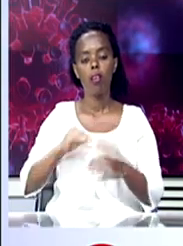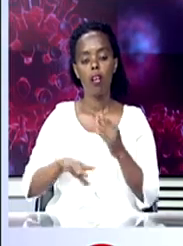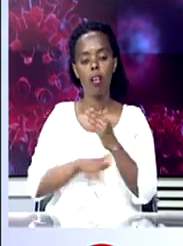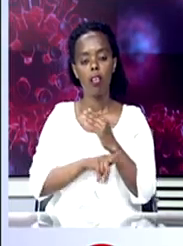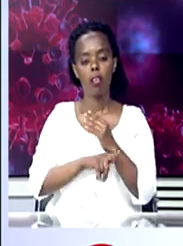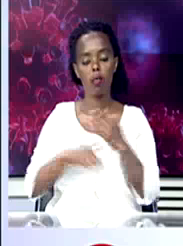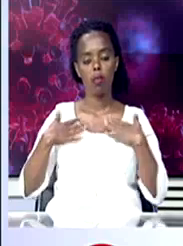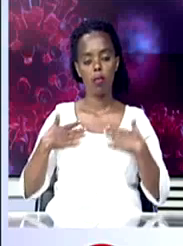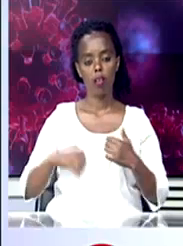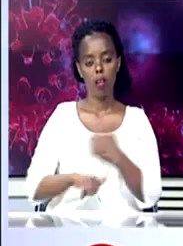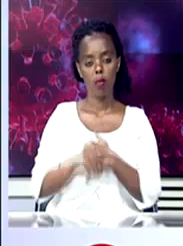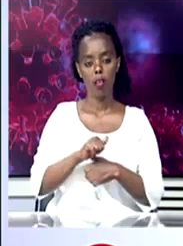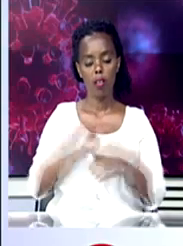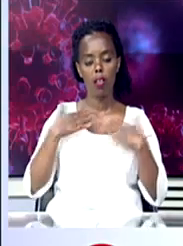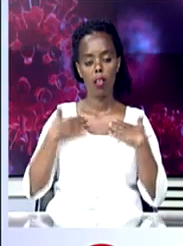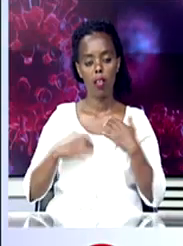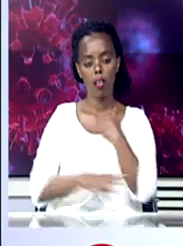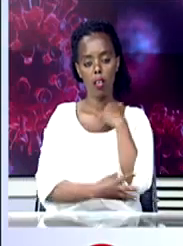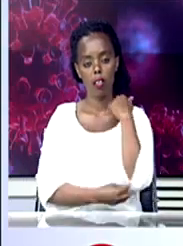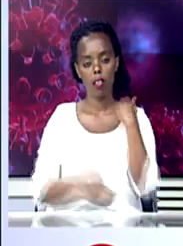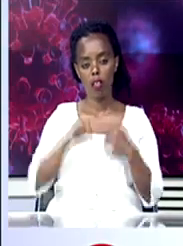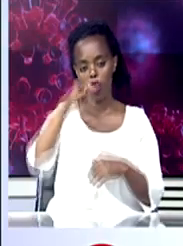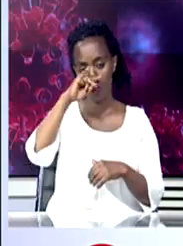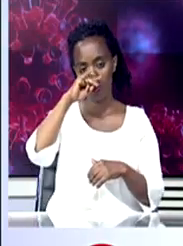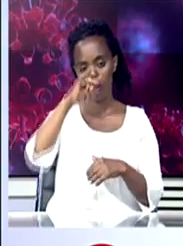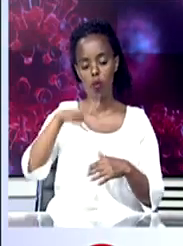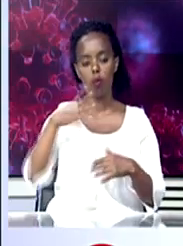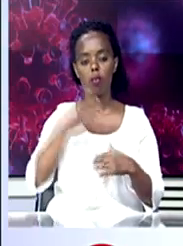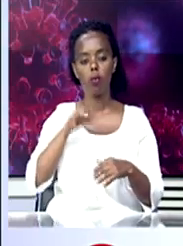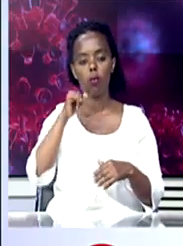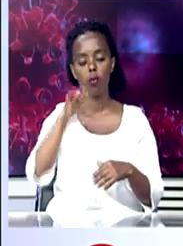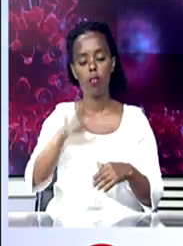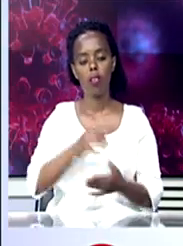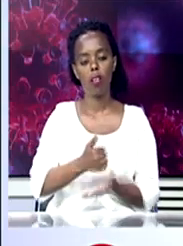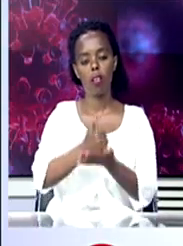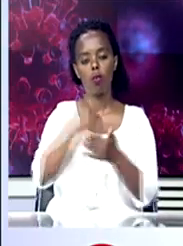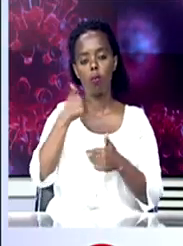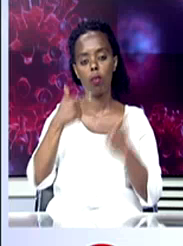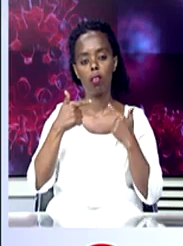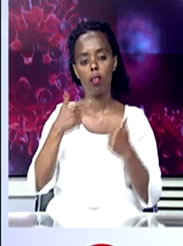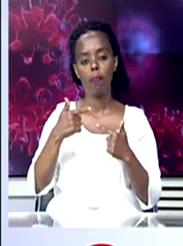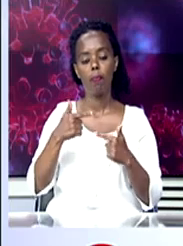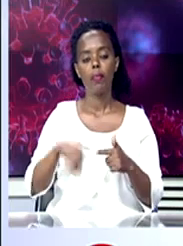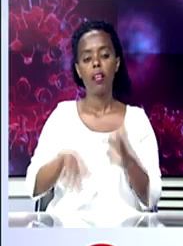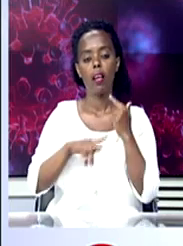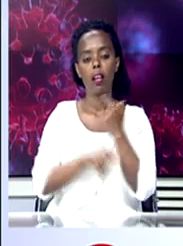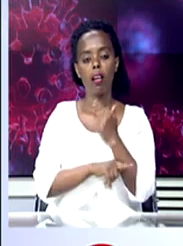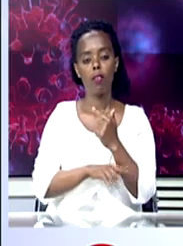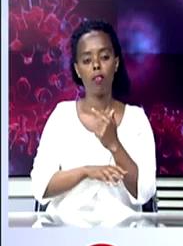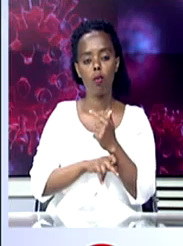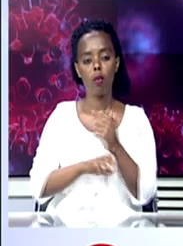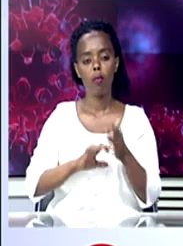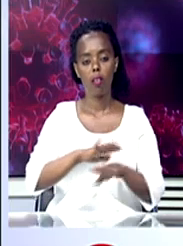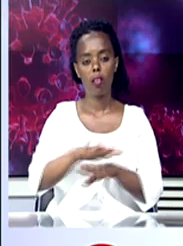miidhama qaamaa qaban harka qalleeyyii daa'immanii fi dubartootaaf deeggaruu dubbatan. Galaanii Dukamii irratti